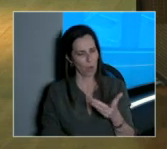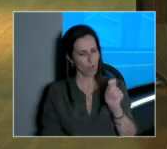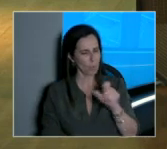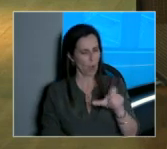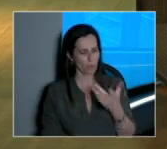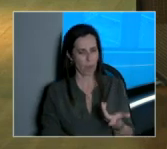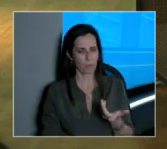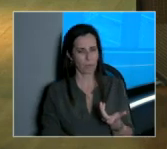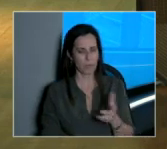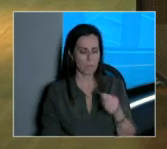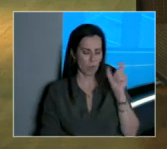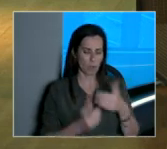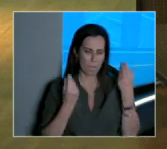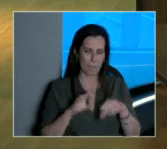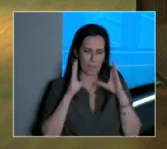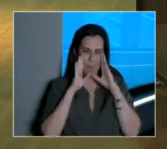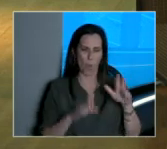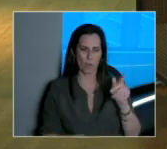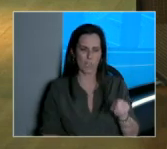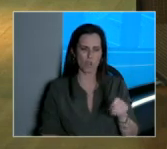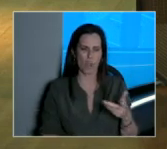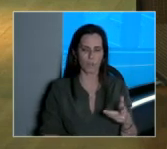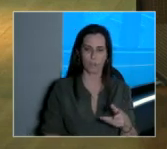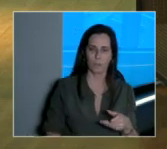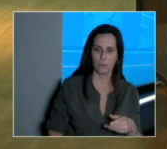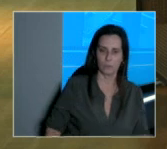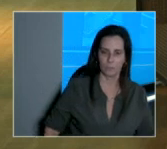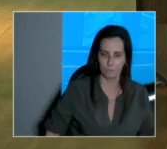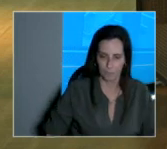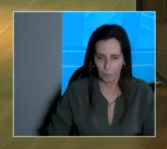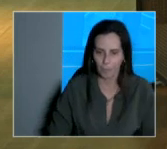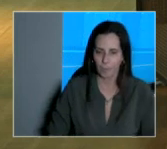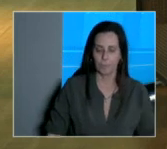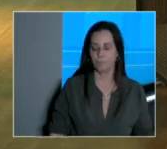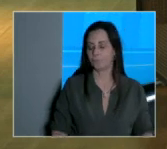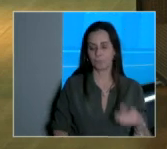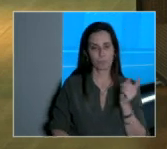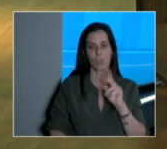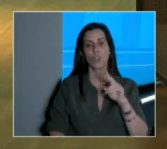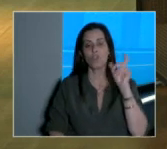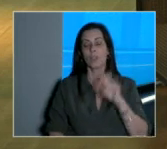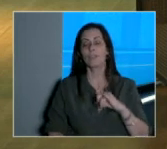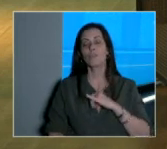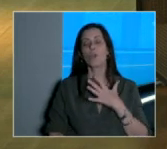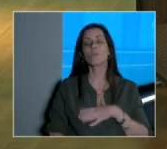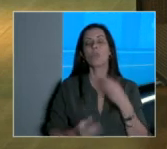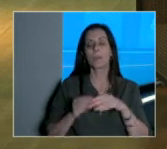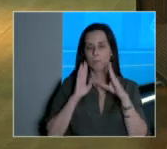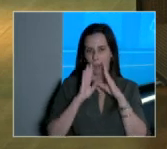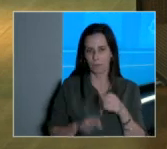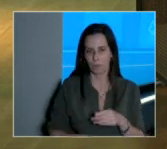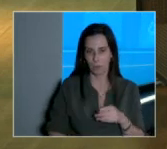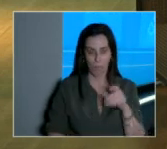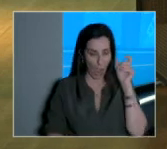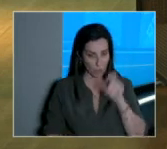בעצמם, אם הציבור מאבד אמון במערכת המשפט. הוא לא מאבד אמון, הוא מאבד אמון, יש אינטרסנטים שרוצים שהוא יאבד את האמון. הציבור אתמול לא